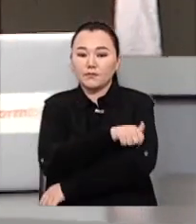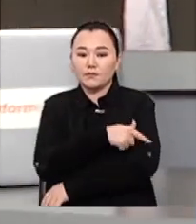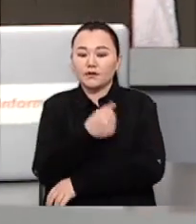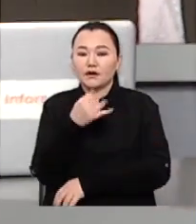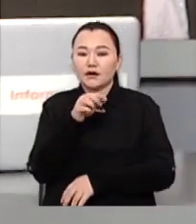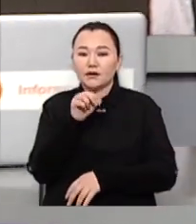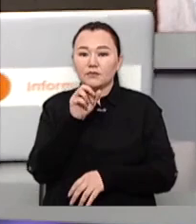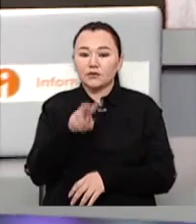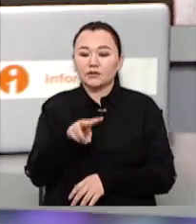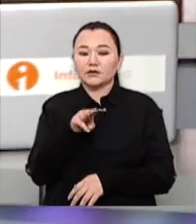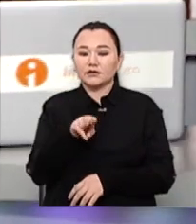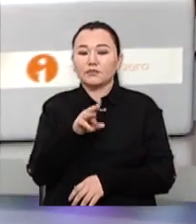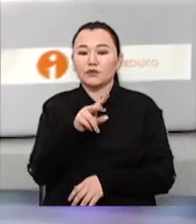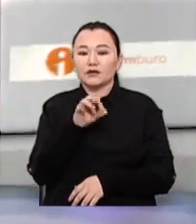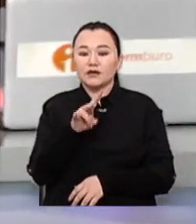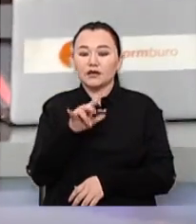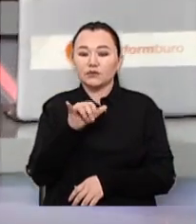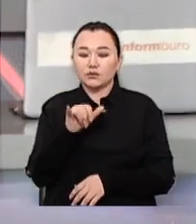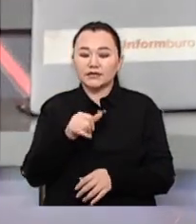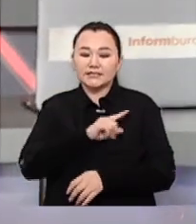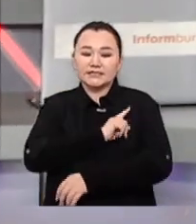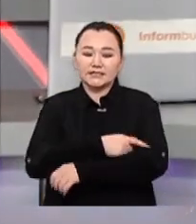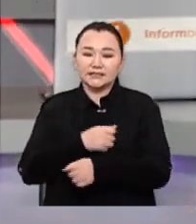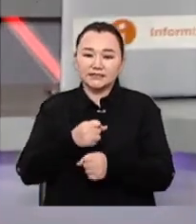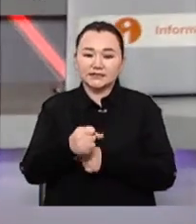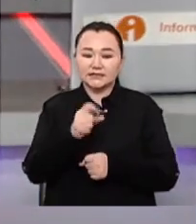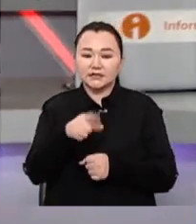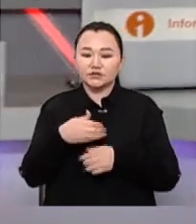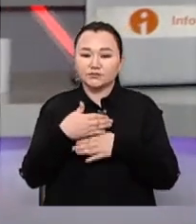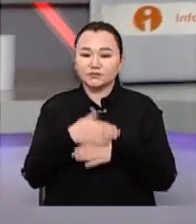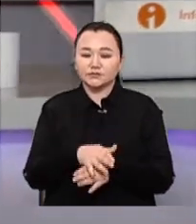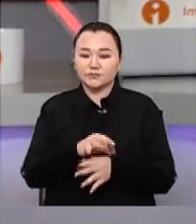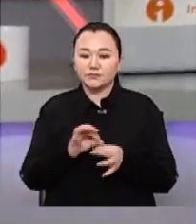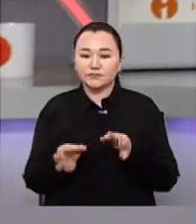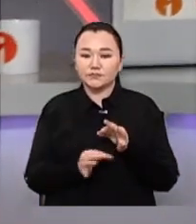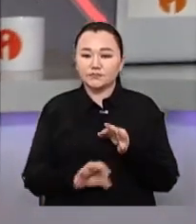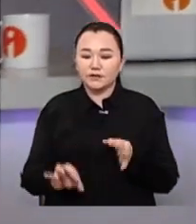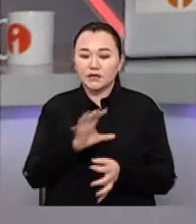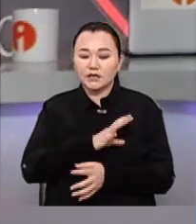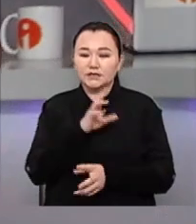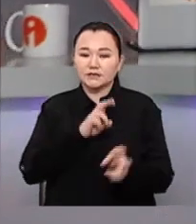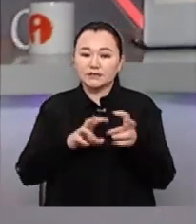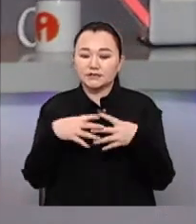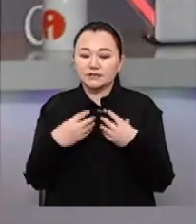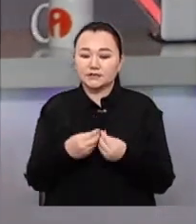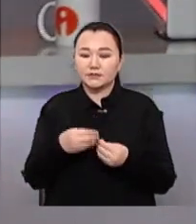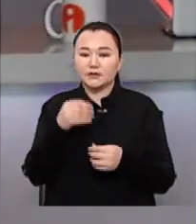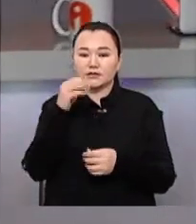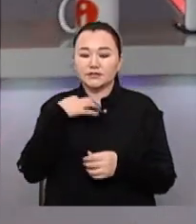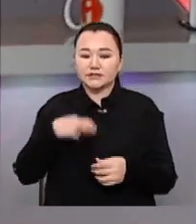Айболат Мұратханұлының қатты соққыдан тіпті ішегі жарылып кеткенін айтады. Әділдік іздеген отбасы ұлымыз